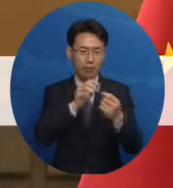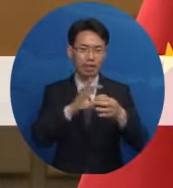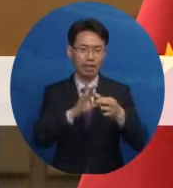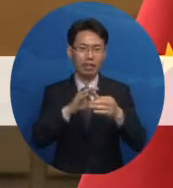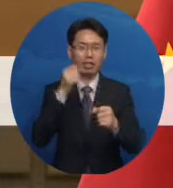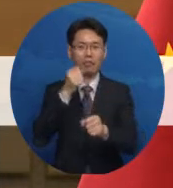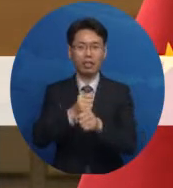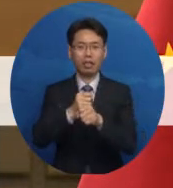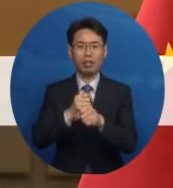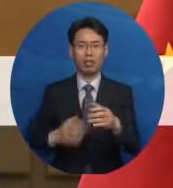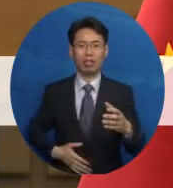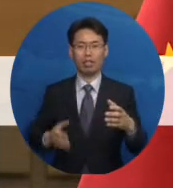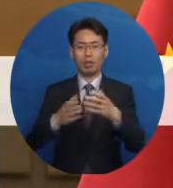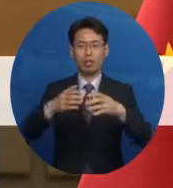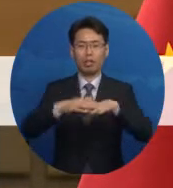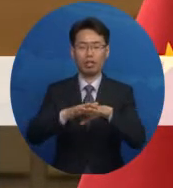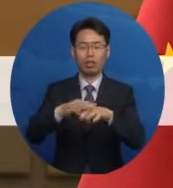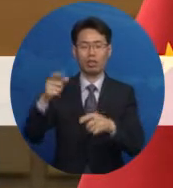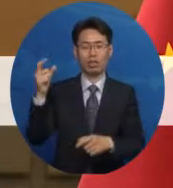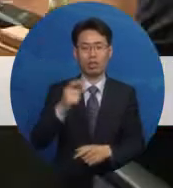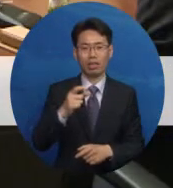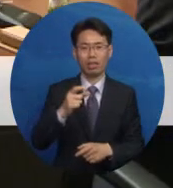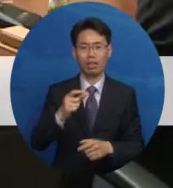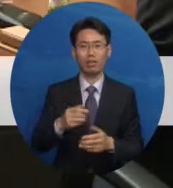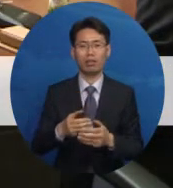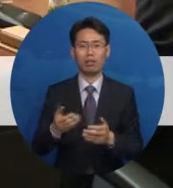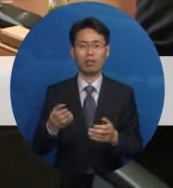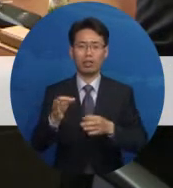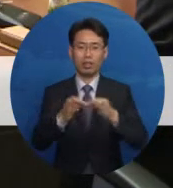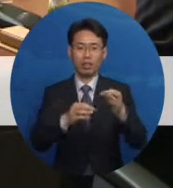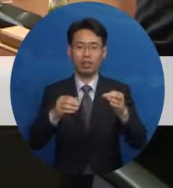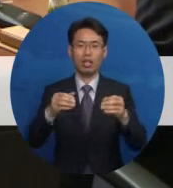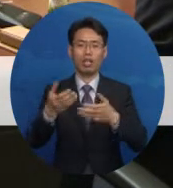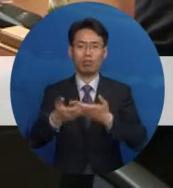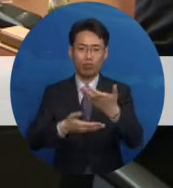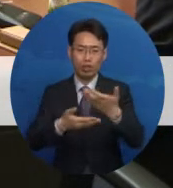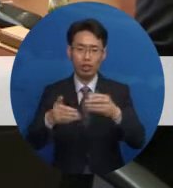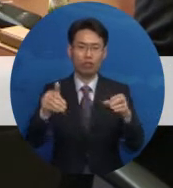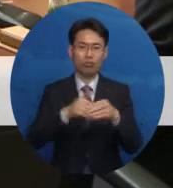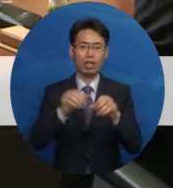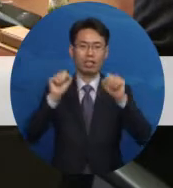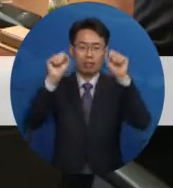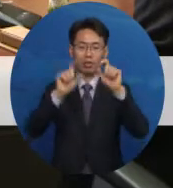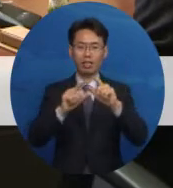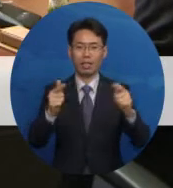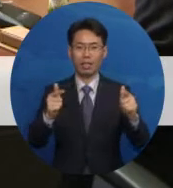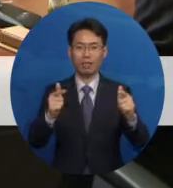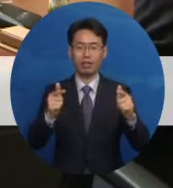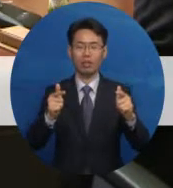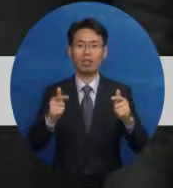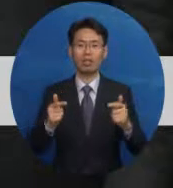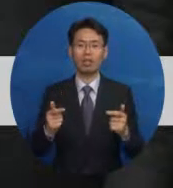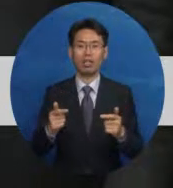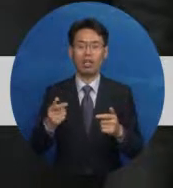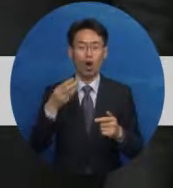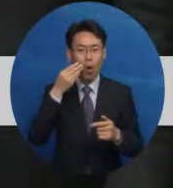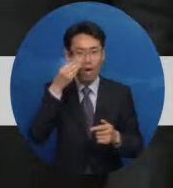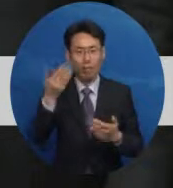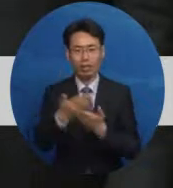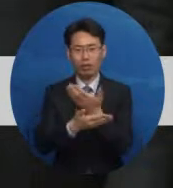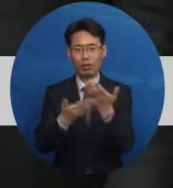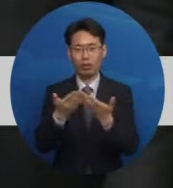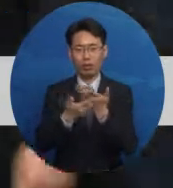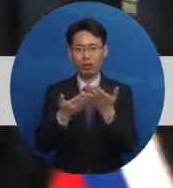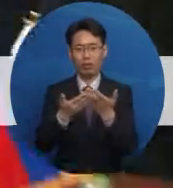관계를 형성하고 협력 네트워크를 강화해야 한다며 경제, 무역, 문화, 스포츠 등 다방면에 활발한